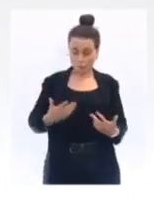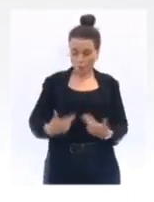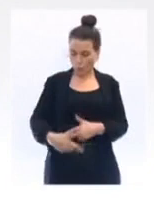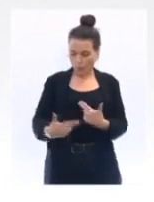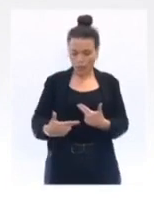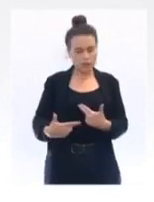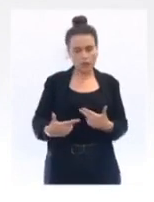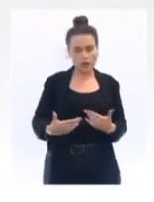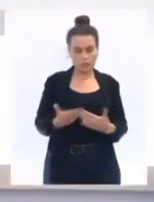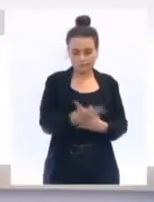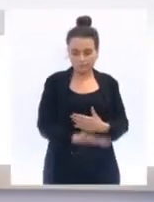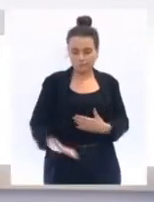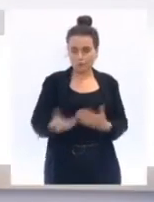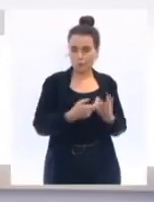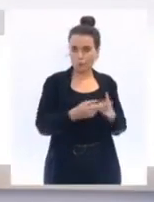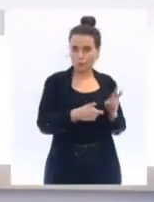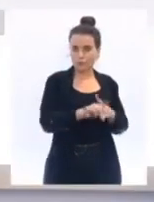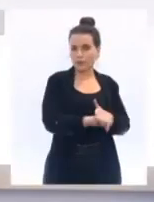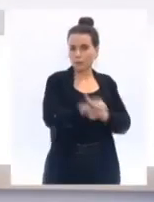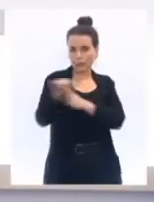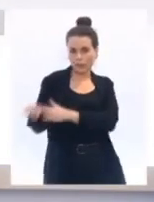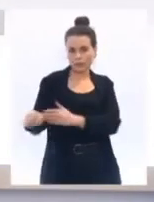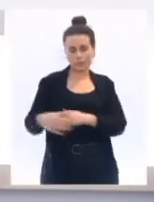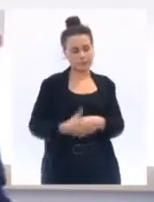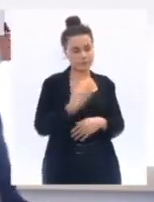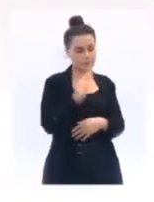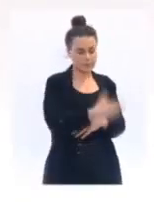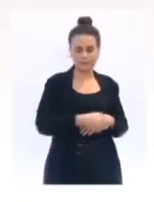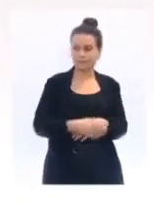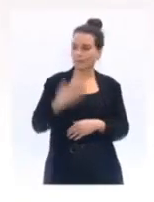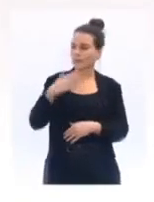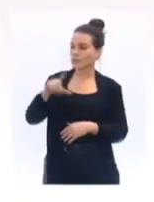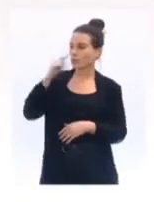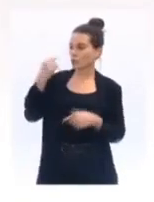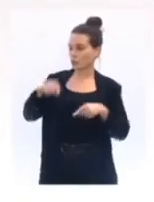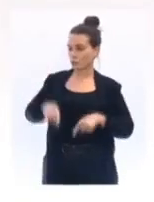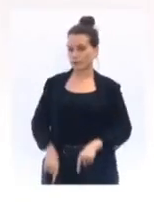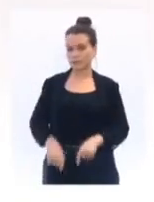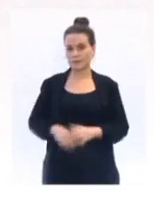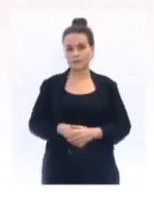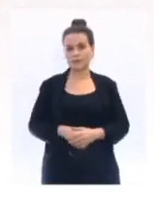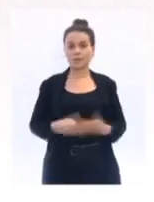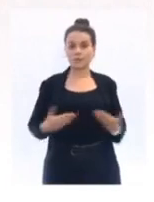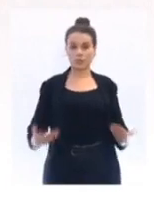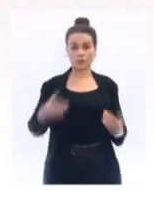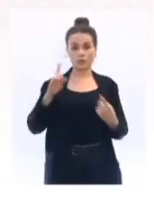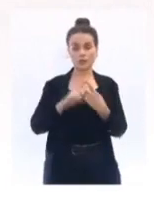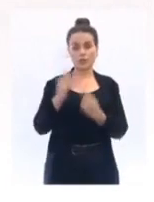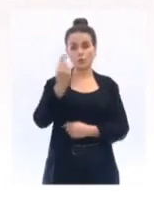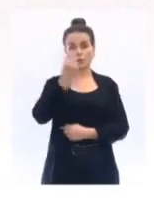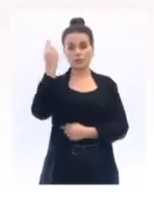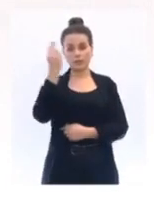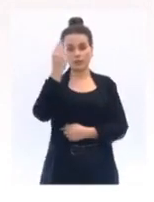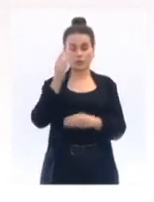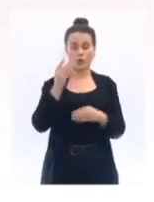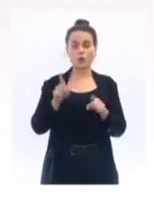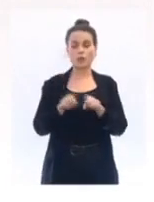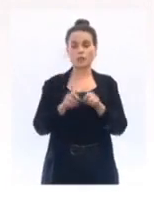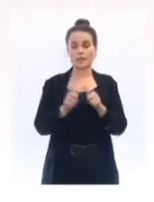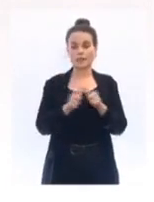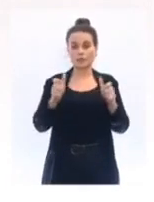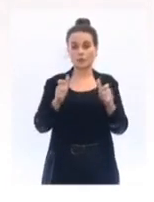la règle sera le distanciel. Dans les universités et dans tous ces établissements, les